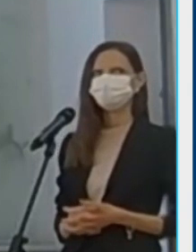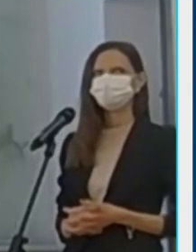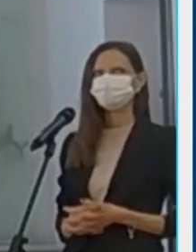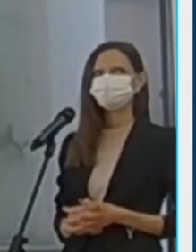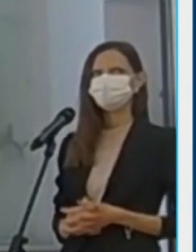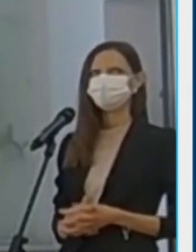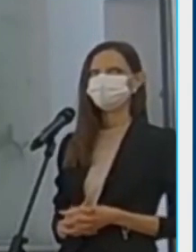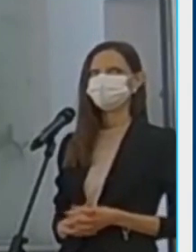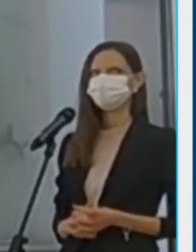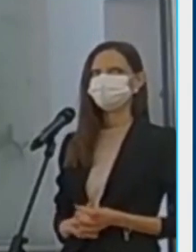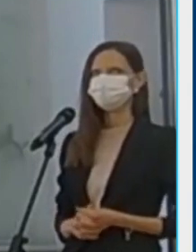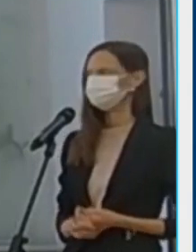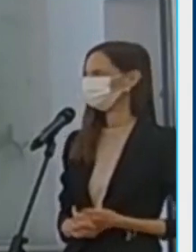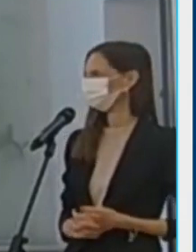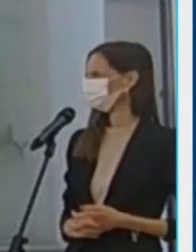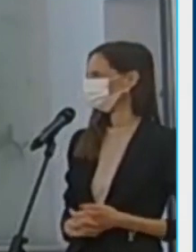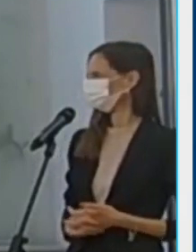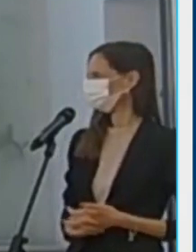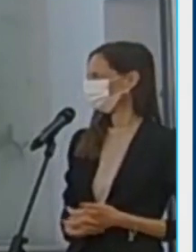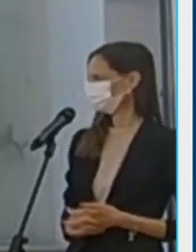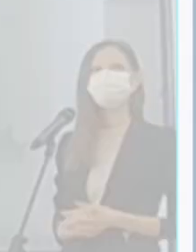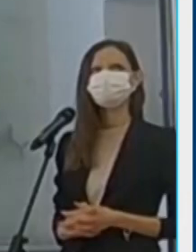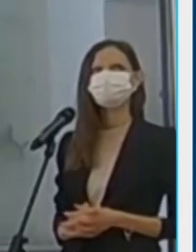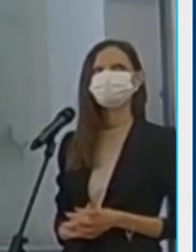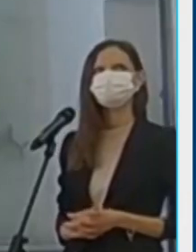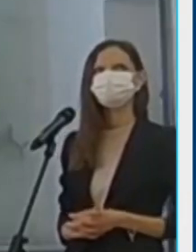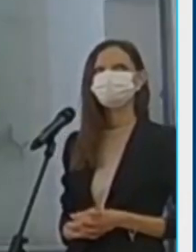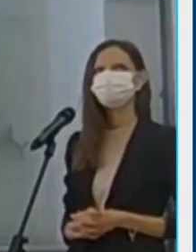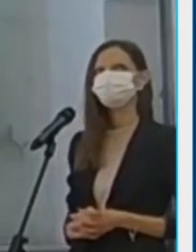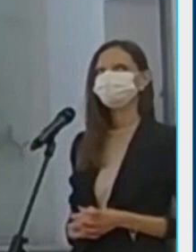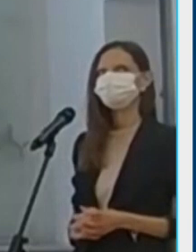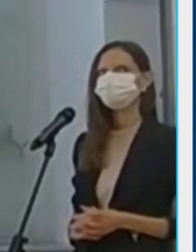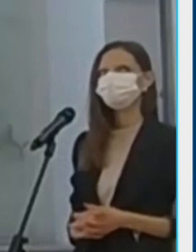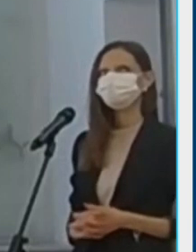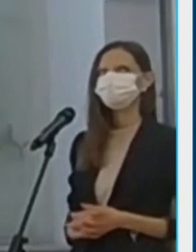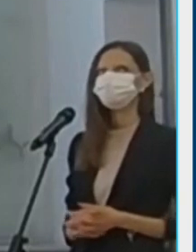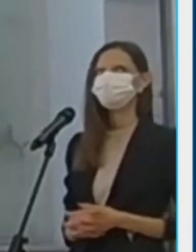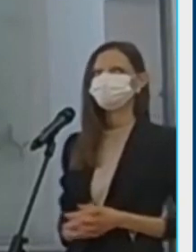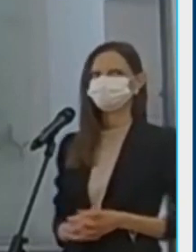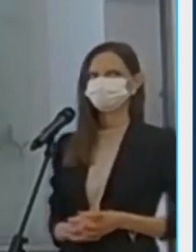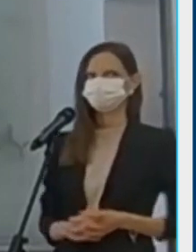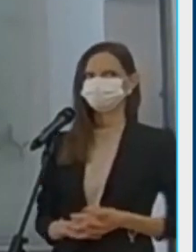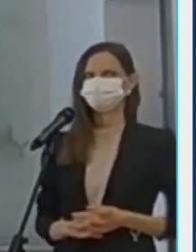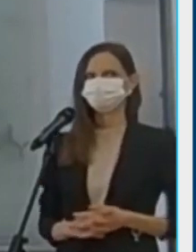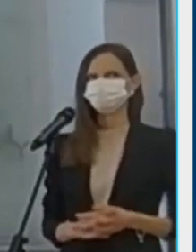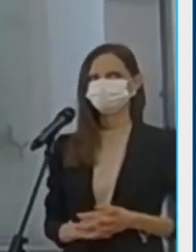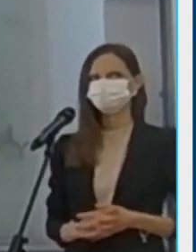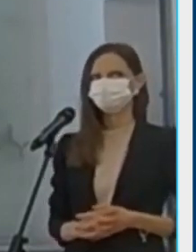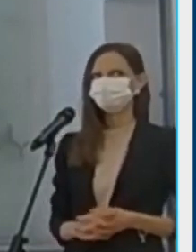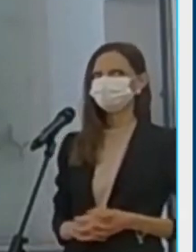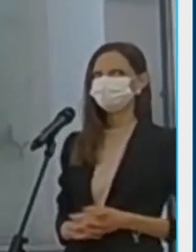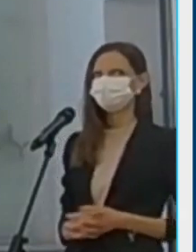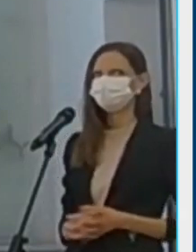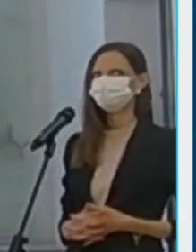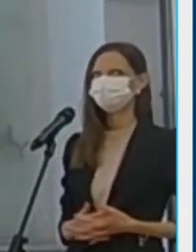zasedanjev predsednikov vlad in držav članic v času slovenskega predsedstva. Ministra sem ob tem tudi povprašal o na